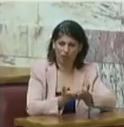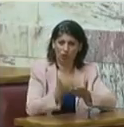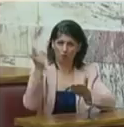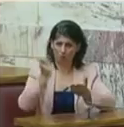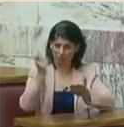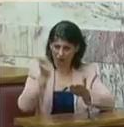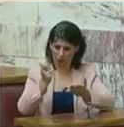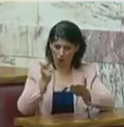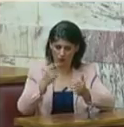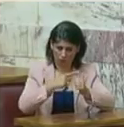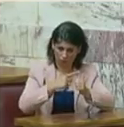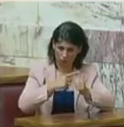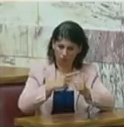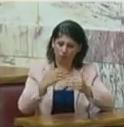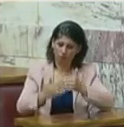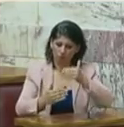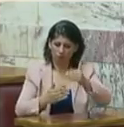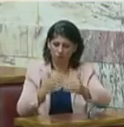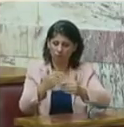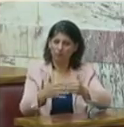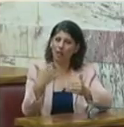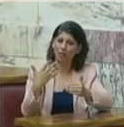σταδιακά θα υπάρξει